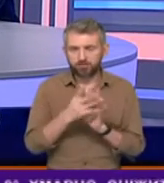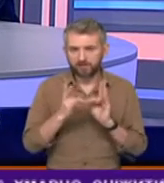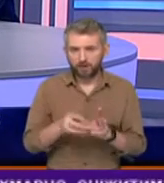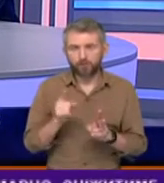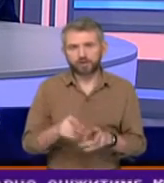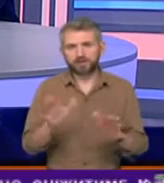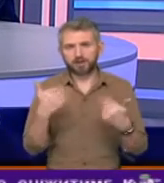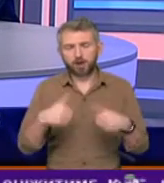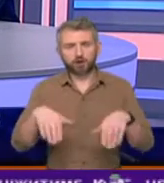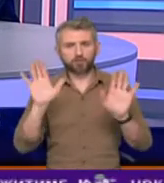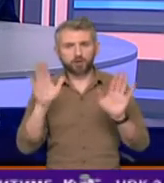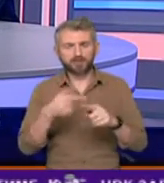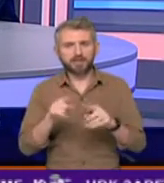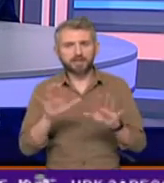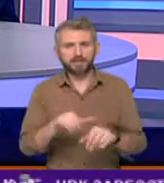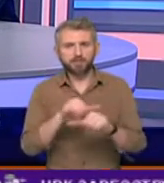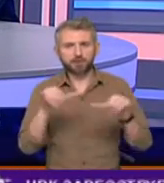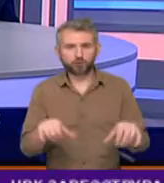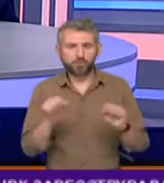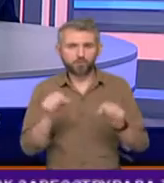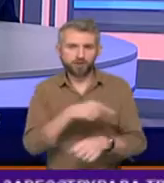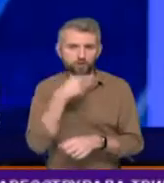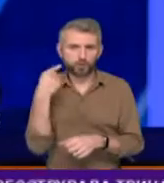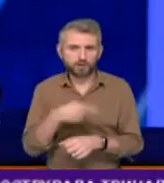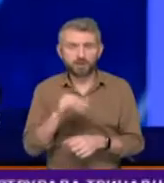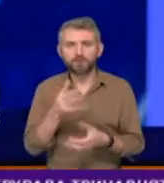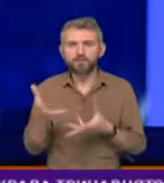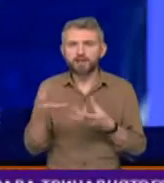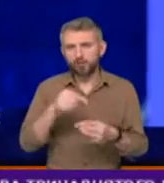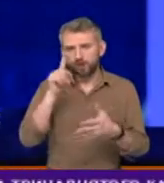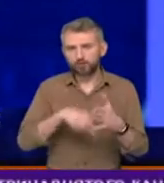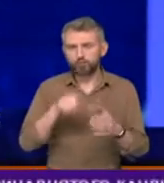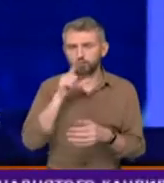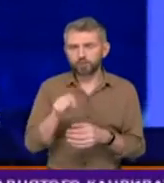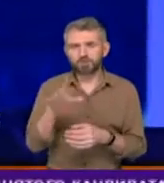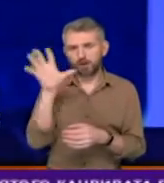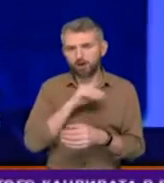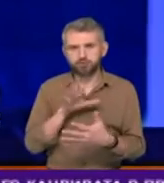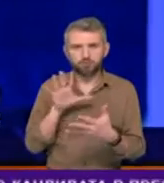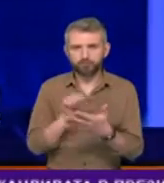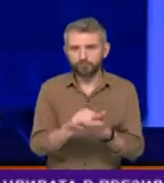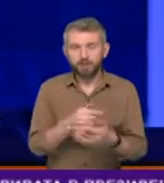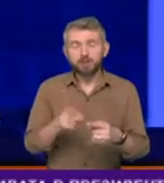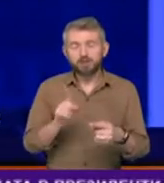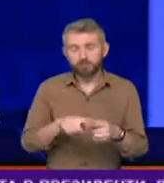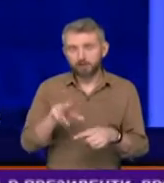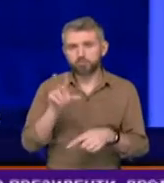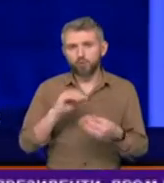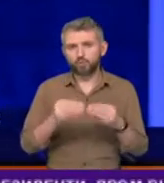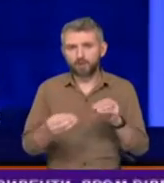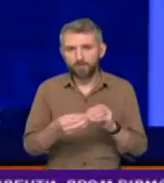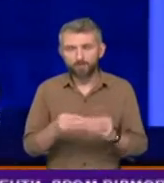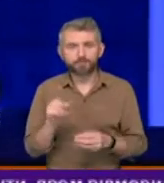до капітуляції. Це тільки підсилює можливості Росії і вселяє надію Путіна, що йому вдасться дотиснути. Я вважаю, що це є проблема. І що